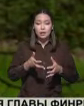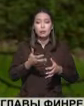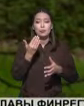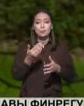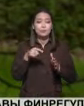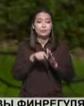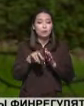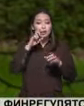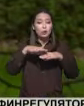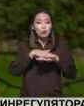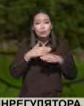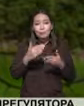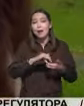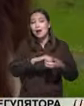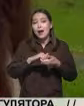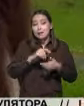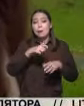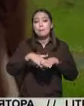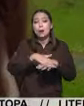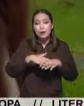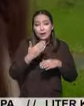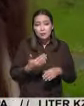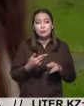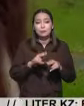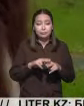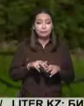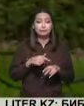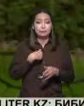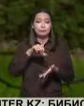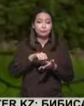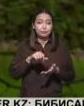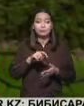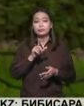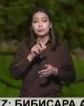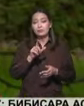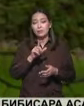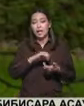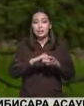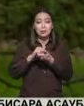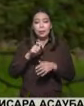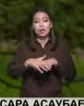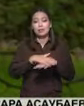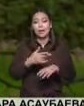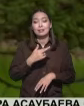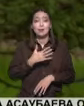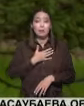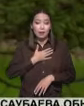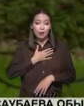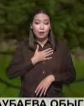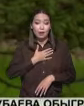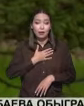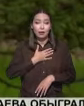нашей стране. Он называется Ассамблея народа Казахстана. Я член Ассамблеи народа Казахстана. И для меня